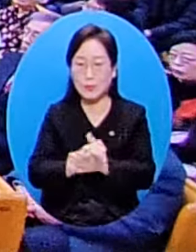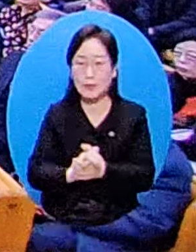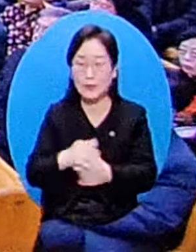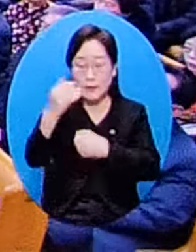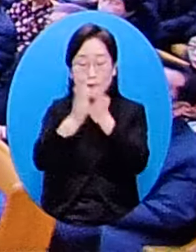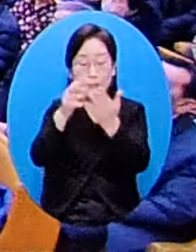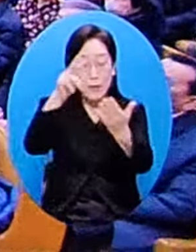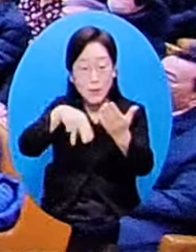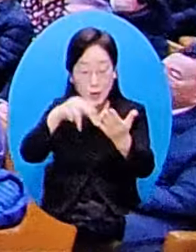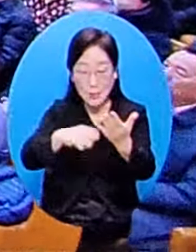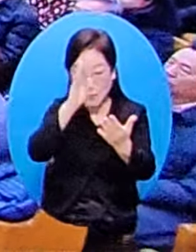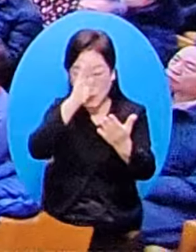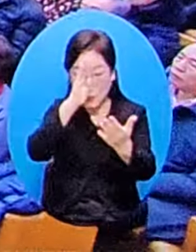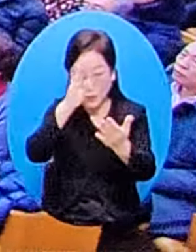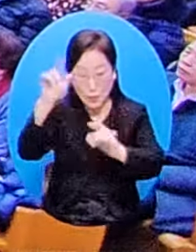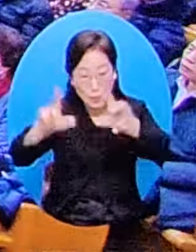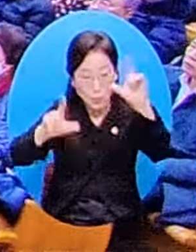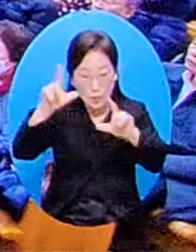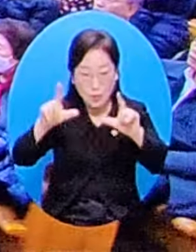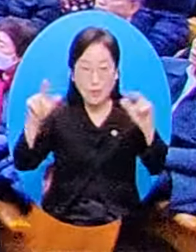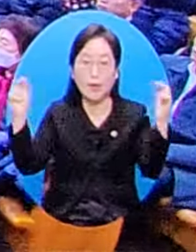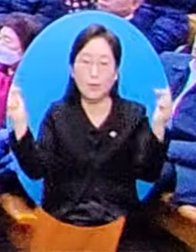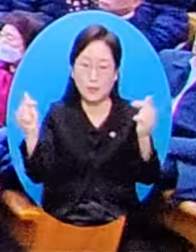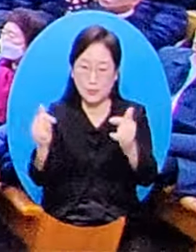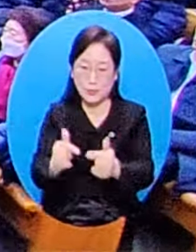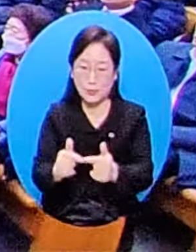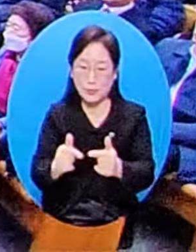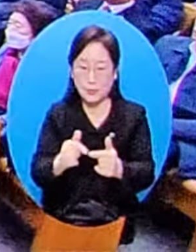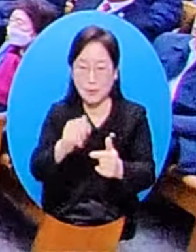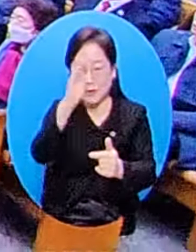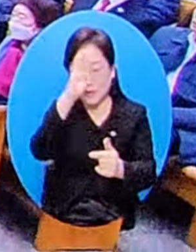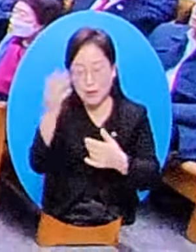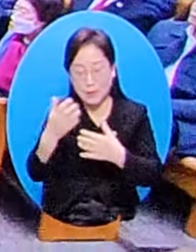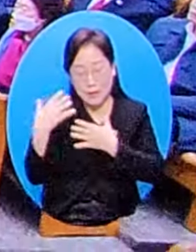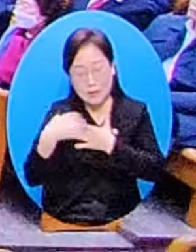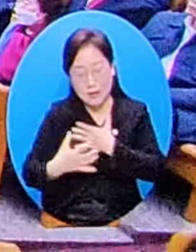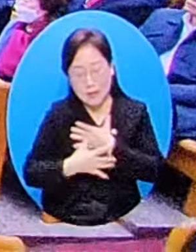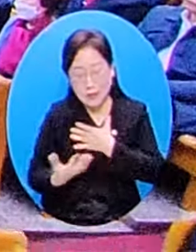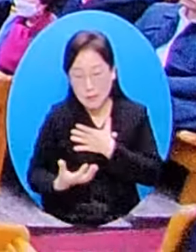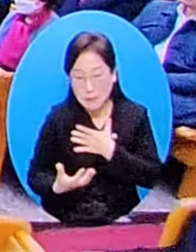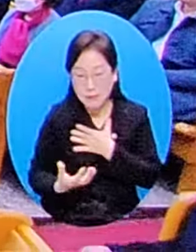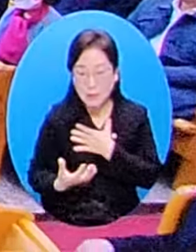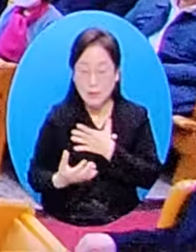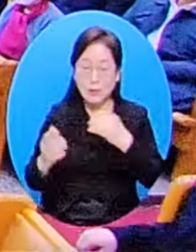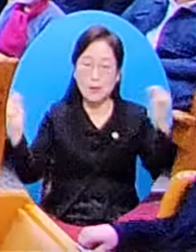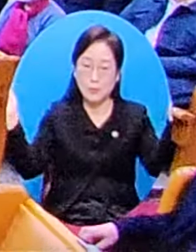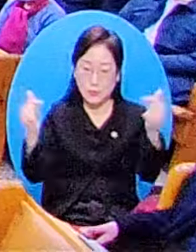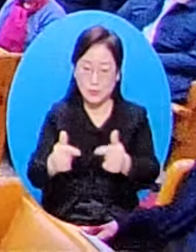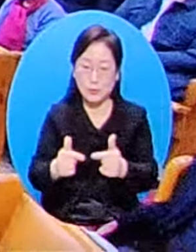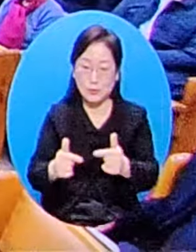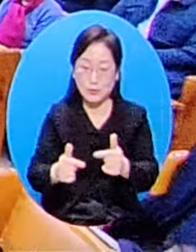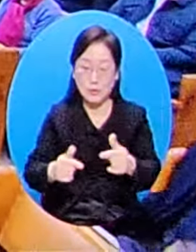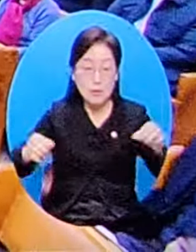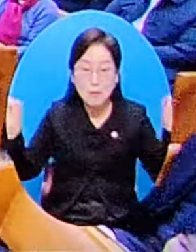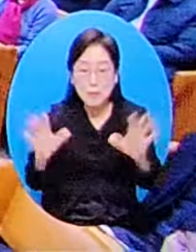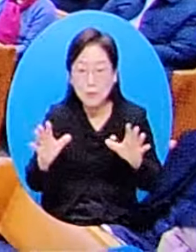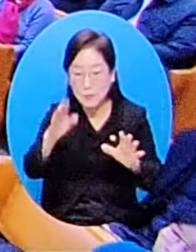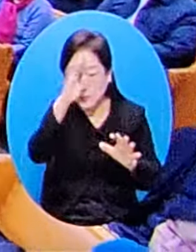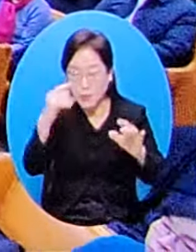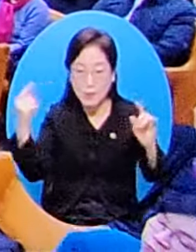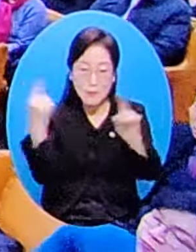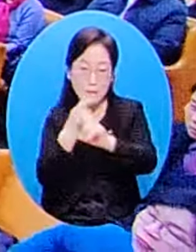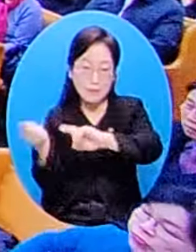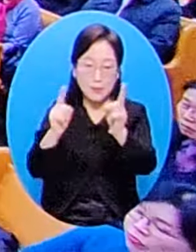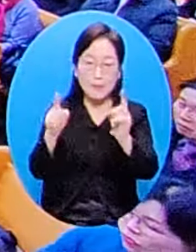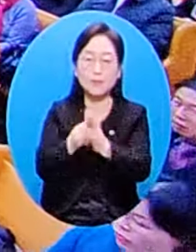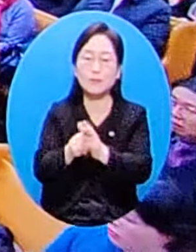읽으면 병의 증세들이 누그러들기 시작하고 증세로 인해 고통받는 시간이 점점 줄어들어서 빠른 시간 내가 나을 수 있다고 하는 믿음을 갖게